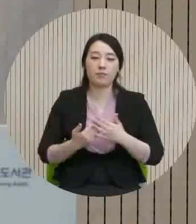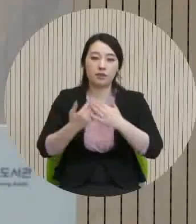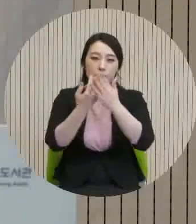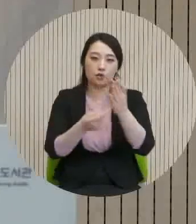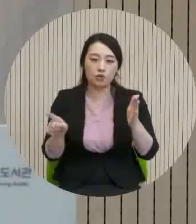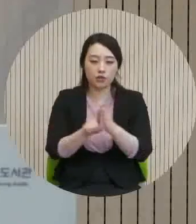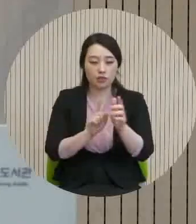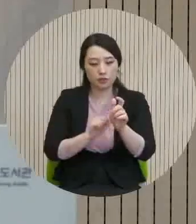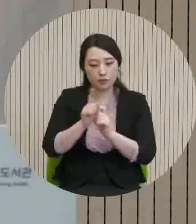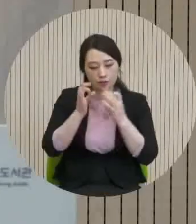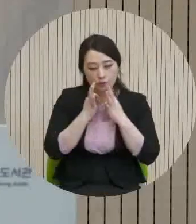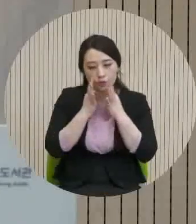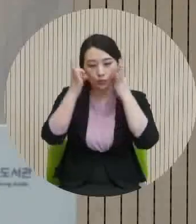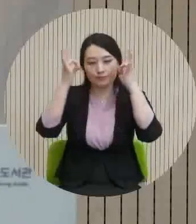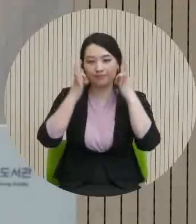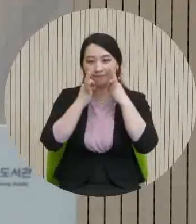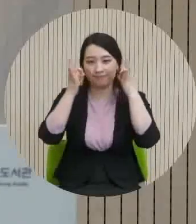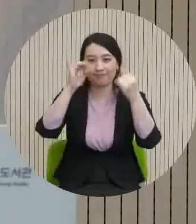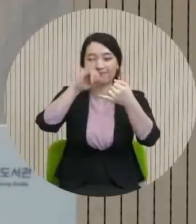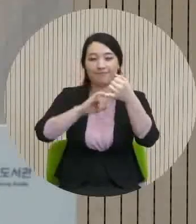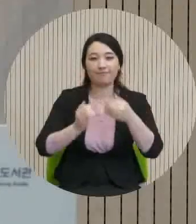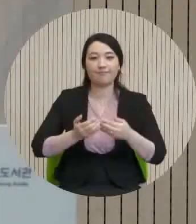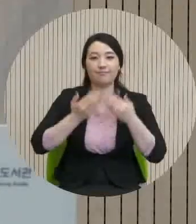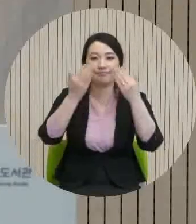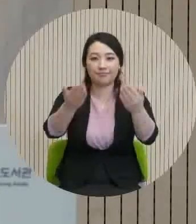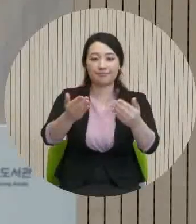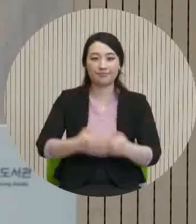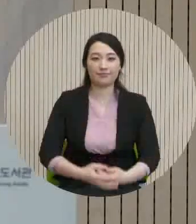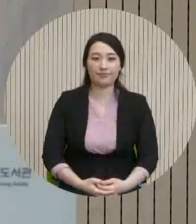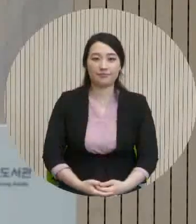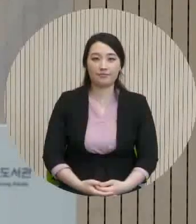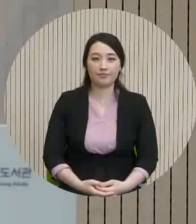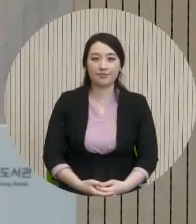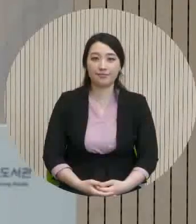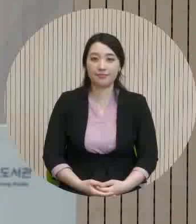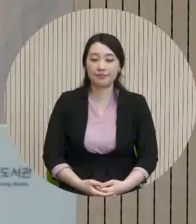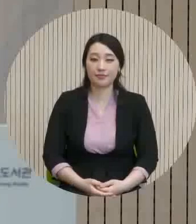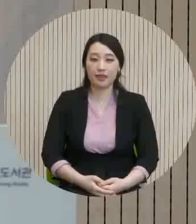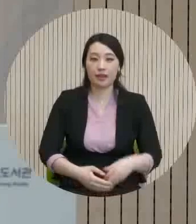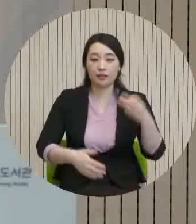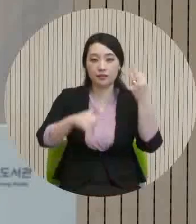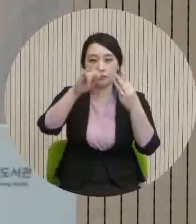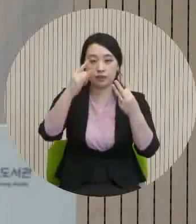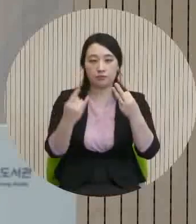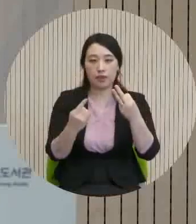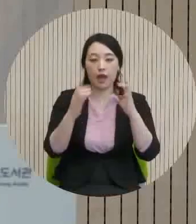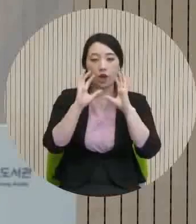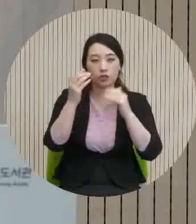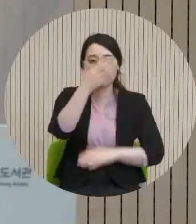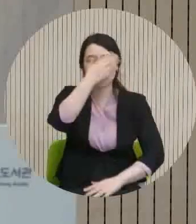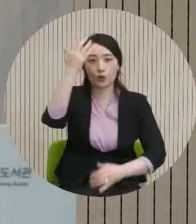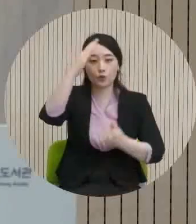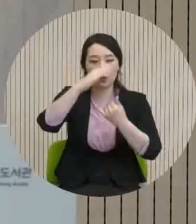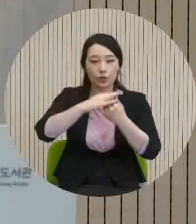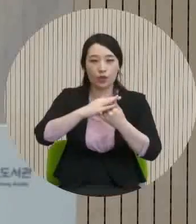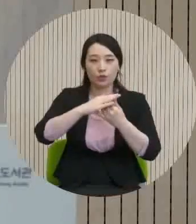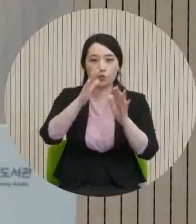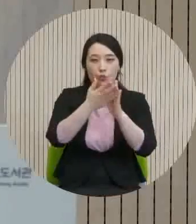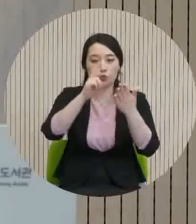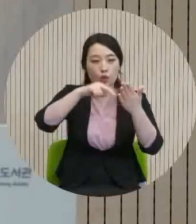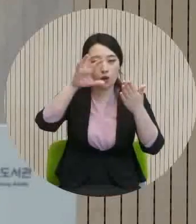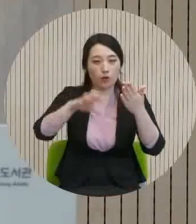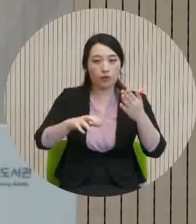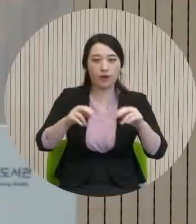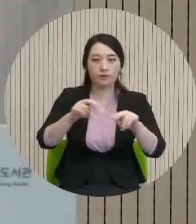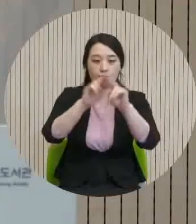hope to 특히 meet you 해외에서 soon. 참여해 Thank you 주신 everyone who has been with us 분들께도 until the 감사의 end, 말씀을 especially to those who 드리겠습니다. participated from overseas. 국립어린이청소년도서관은 The